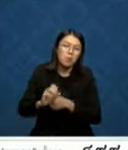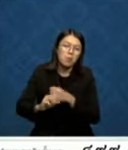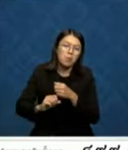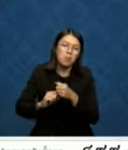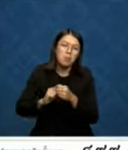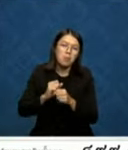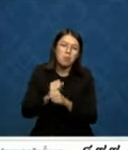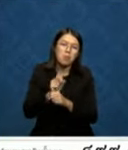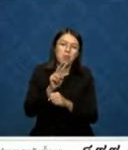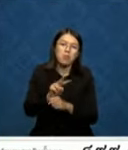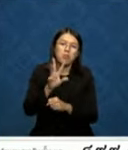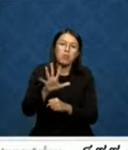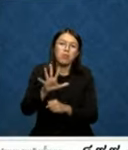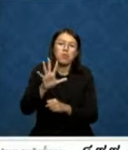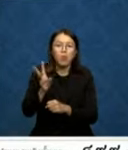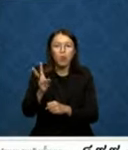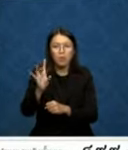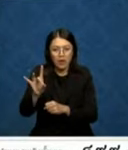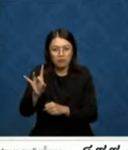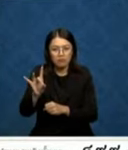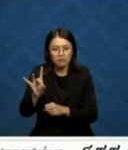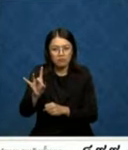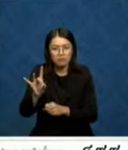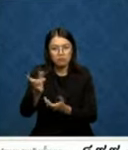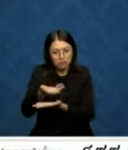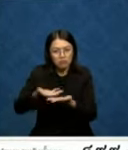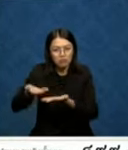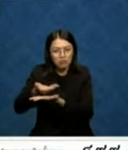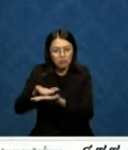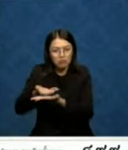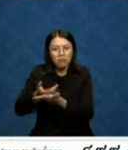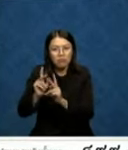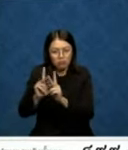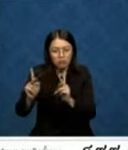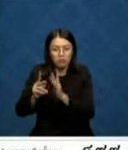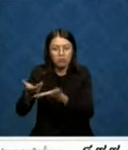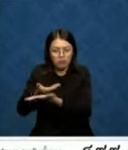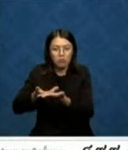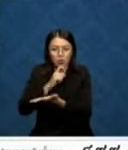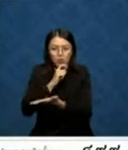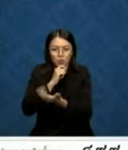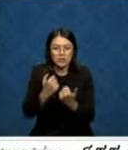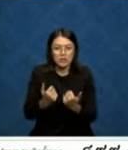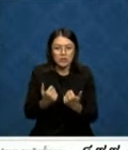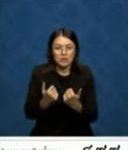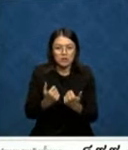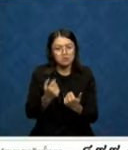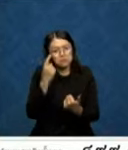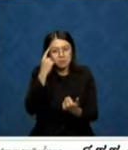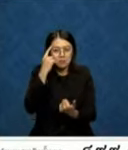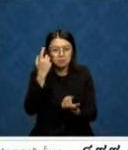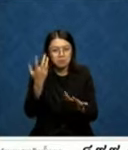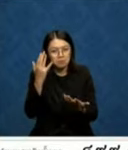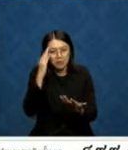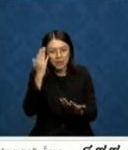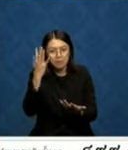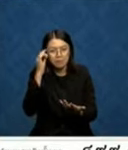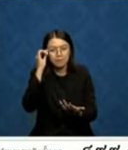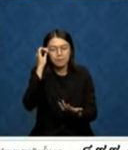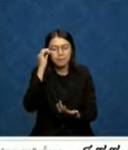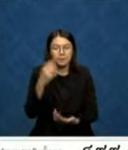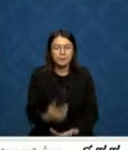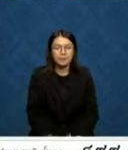ติในปี2568ที่กำลังพิจารณาอยู่ในชั้นกรรมาธิการในขณะนี้ก็ไม่ทราบได้แต่ประ